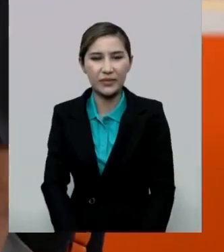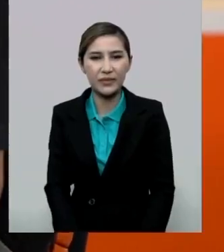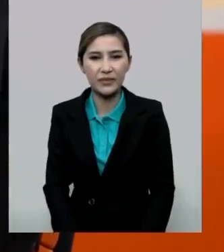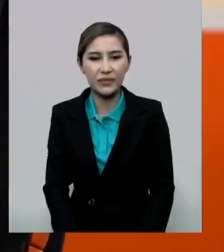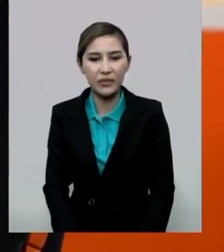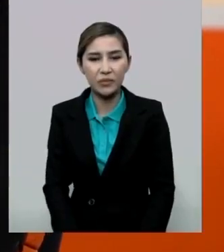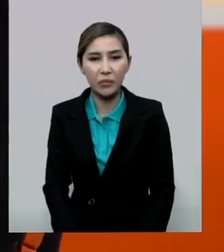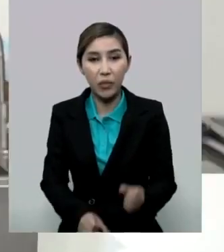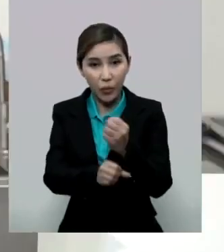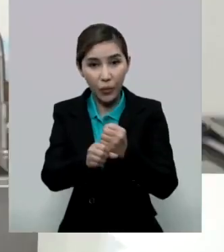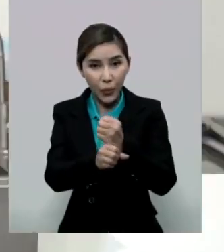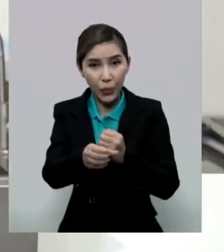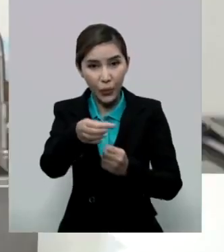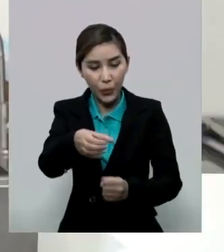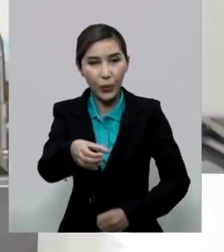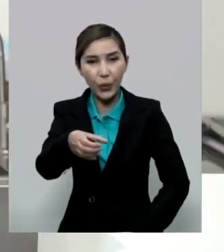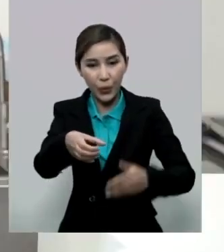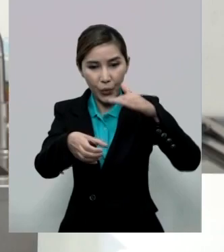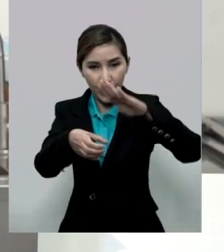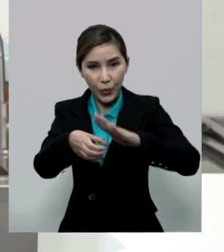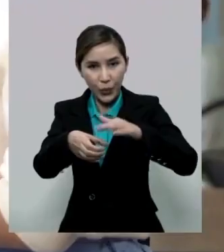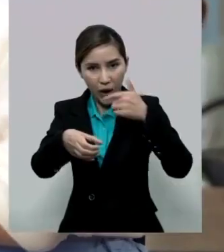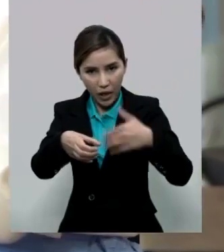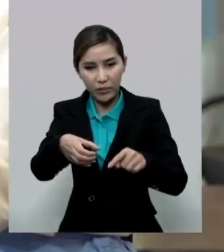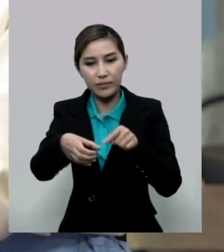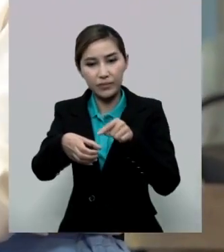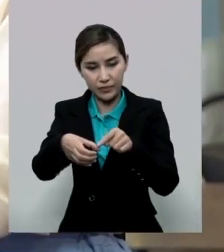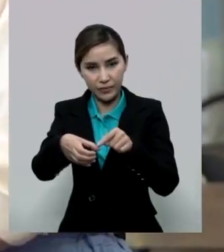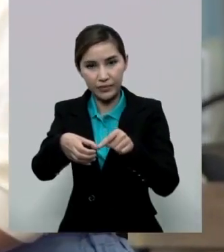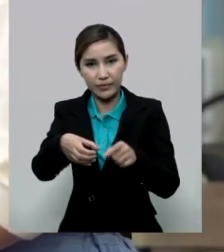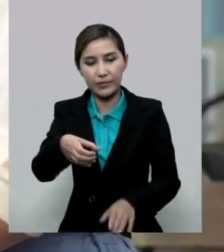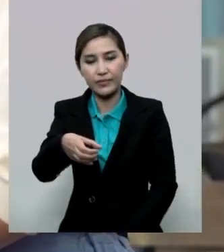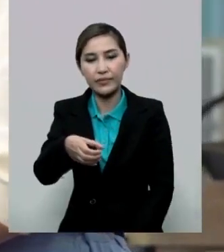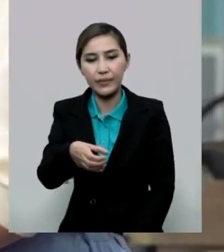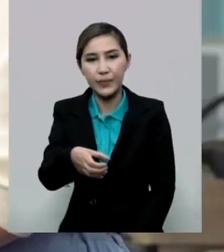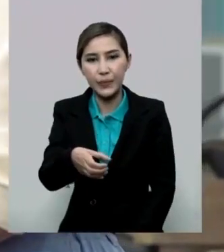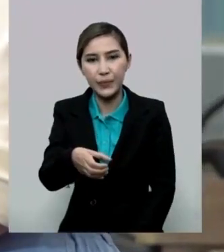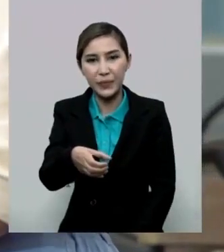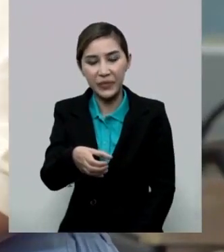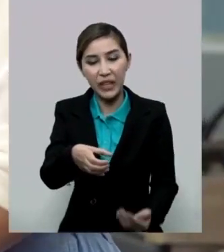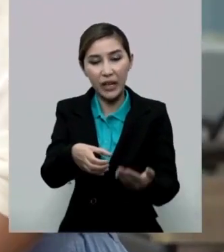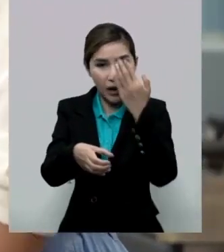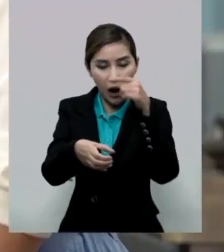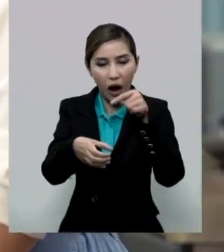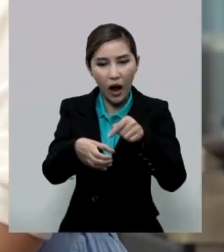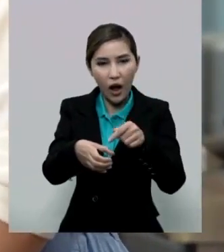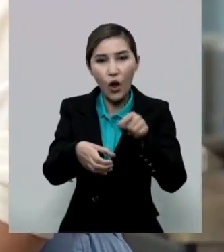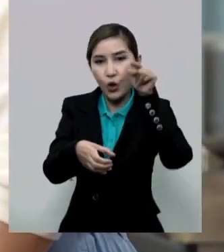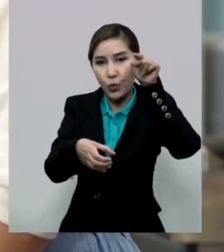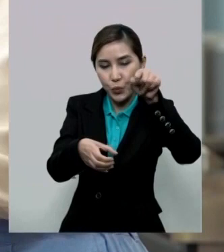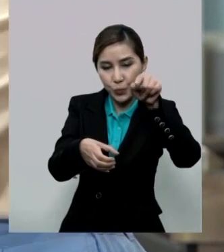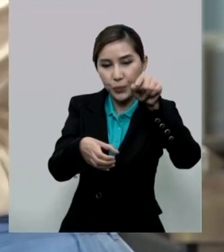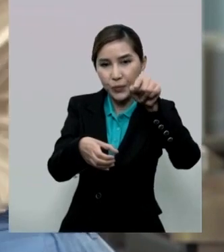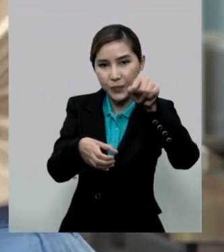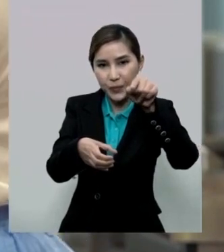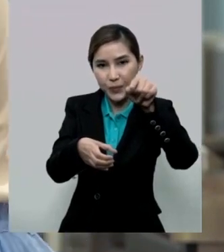มันเกินอะค่ะค่ะพอเราได้นมมาแล้วแล้วก็ขั้นตอนต่อไปคือ ทีนี้เราจะมาสตรีมร้อนกันครับ ค่ะ ทีนี้เครื่องข้างหน้านะ